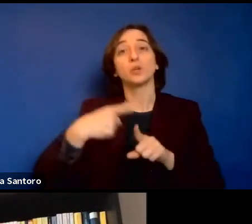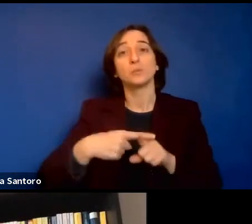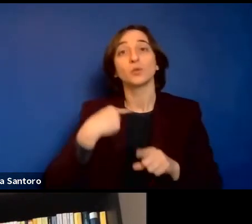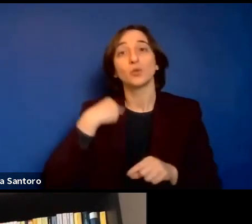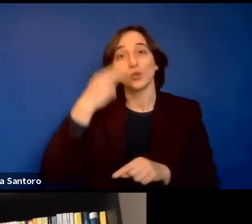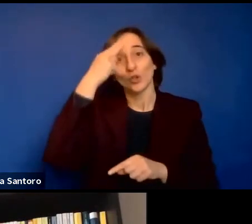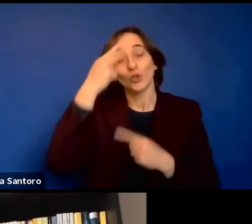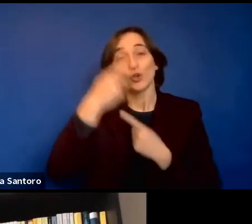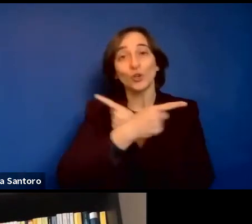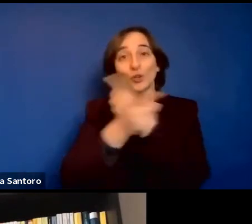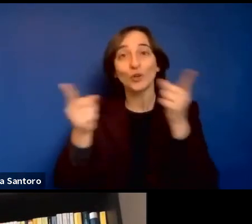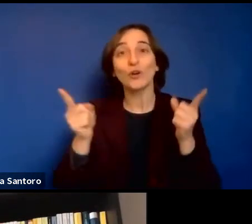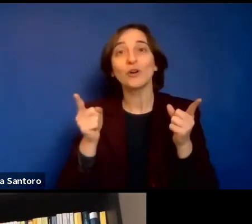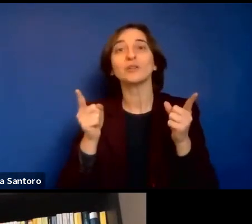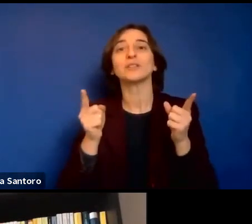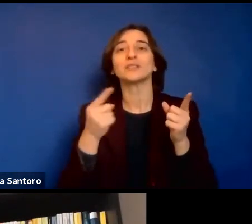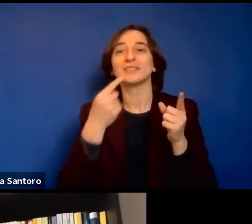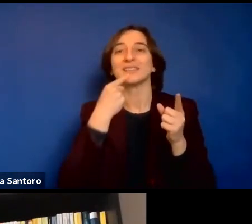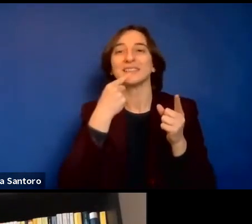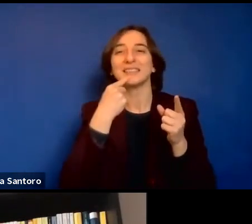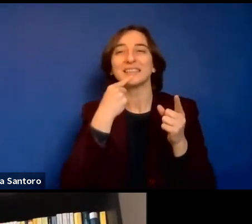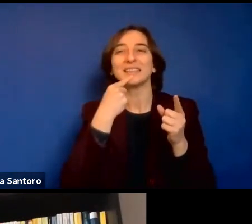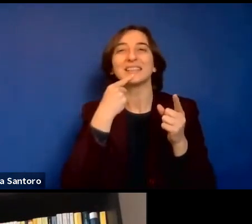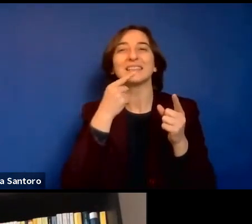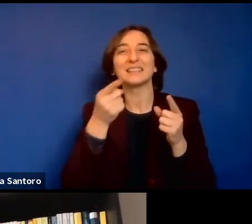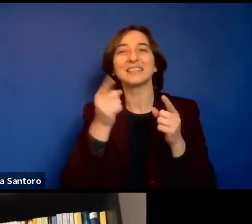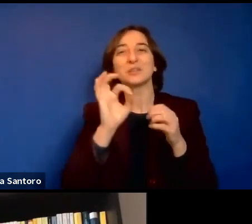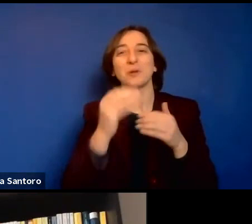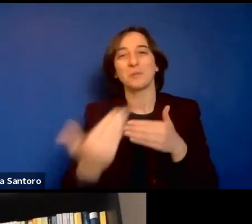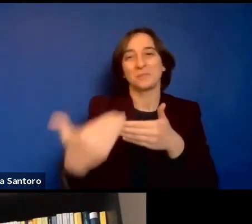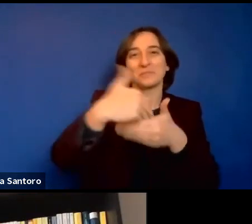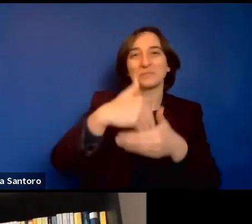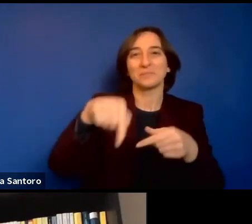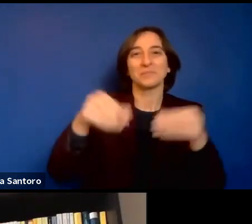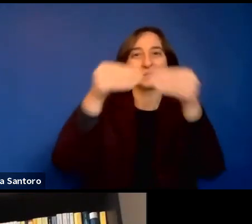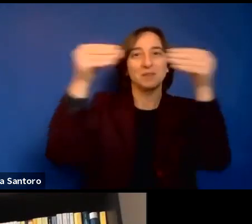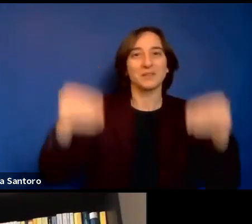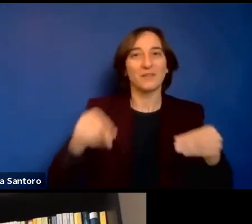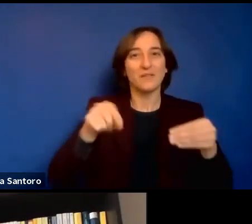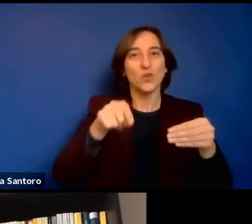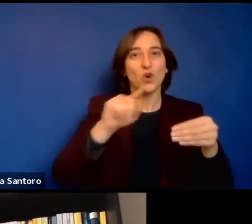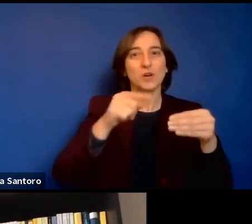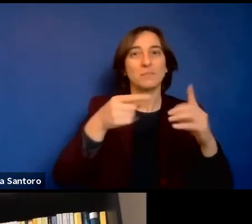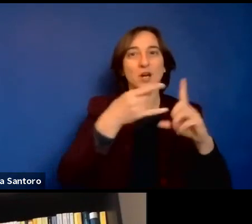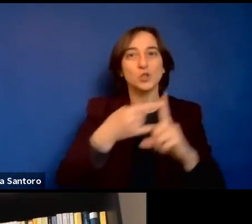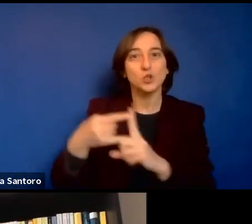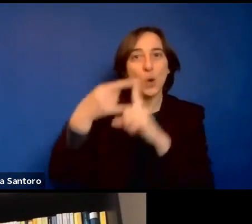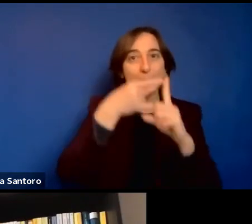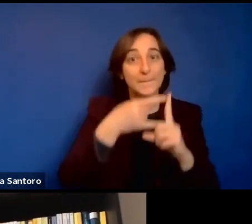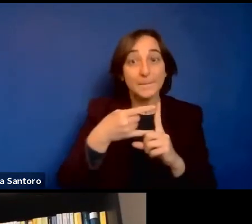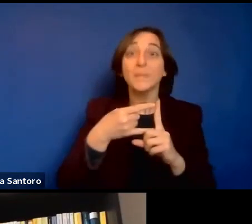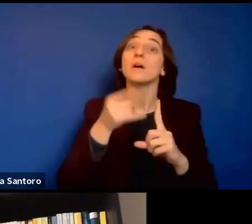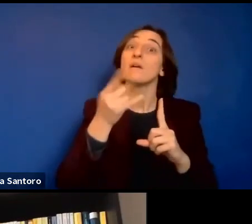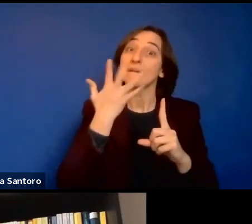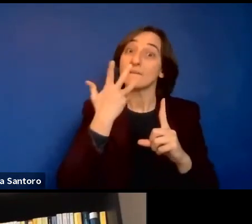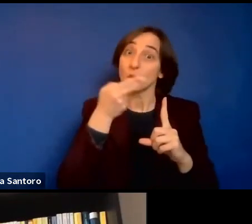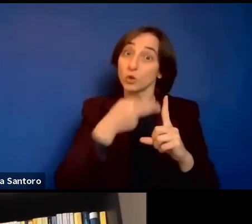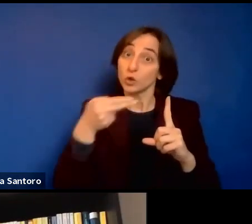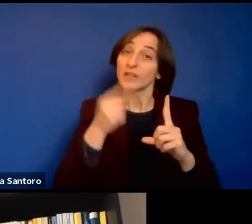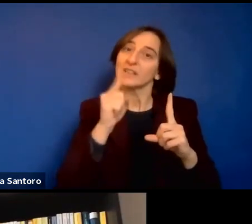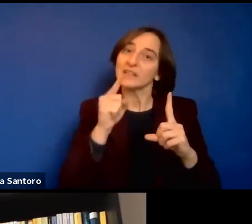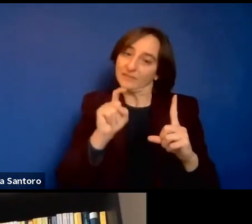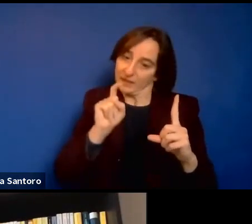è collegato dalla piattaforma Zoom, i sottotitoli in realtà vanno attivati. E si